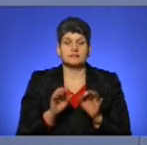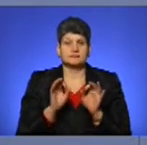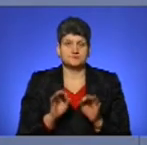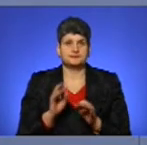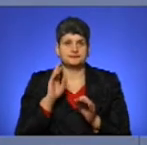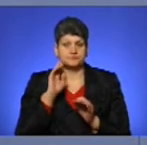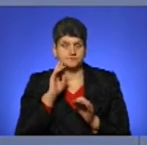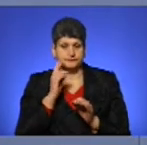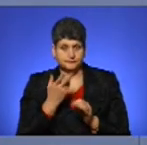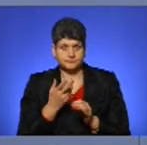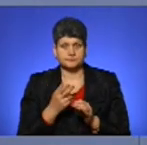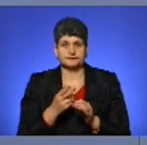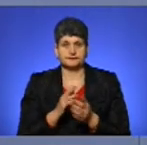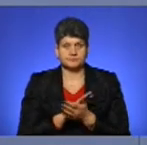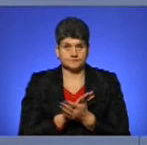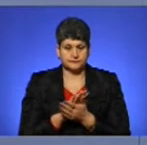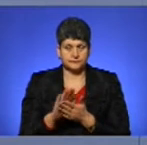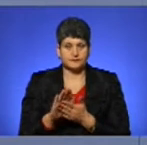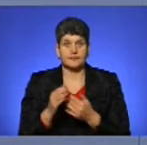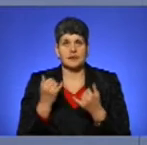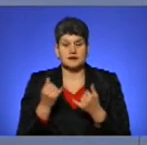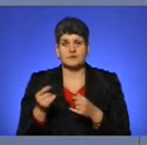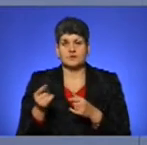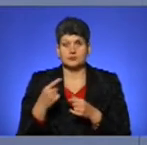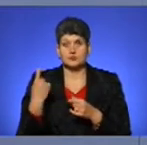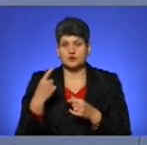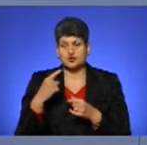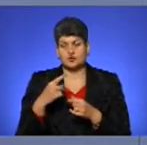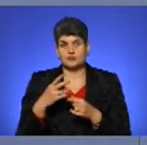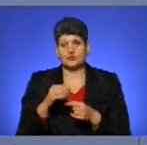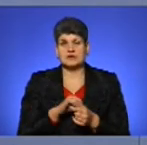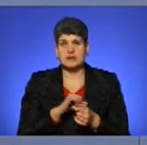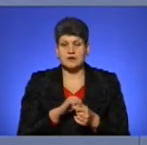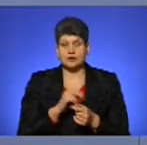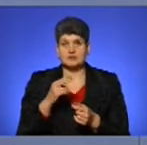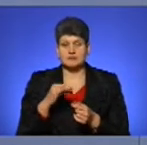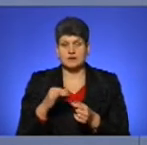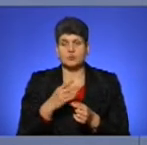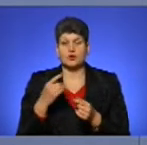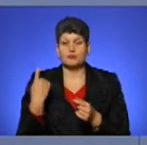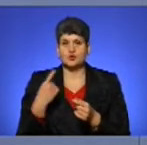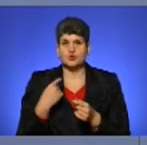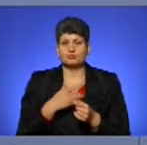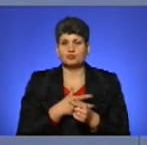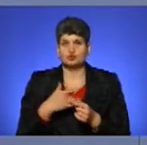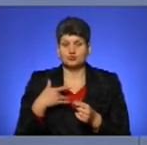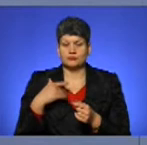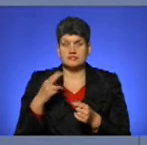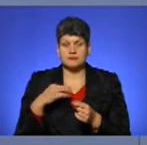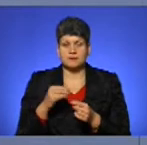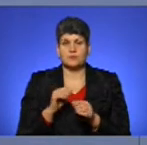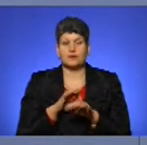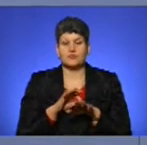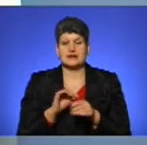і зараз в Тернопільському обласному наркодиспансері і обласному тубдиспансері проводиться замісна терапія